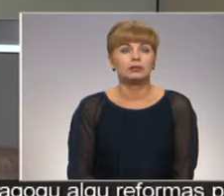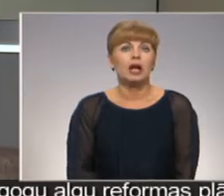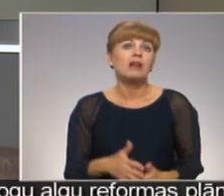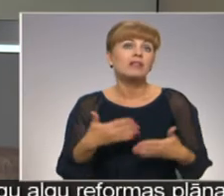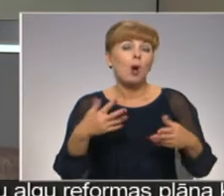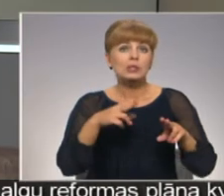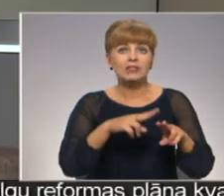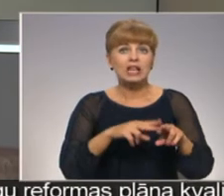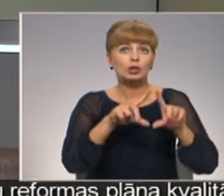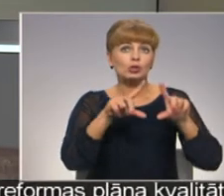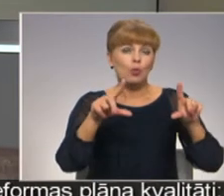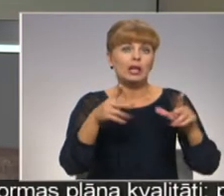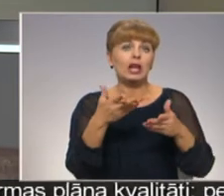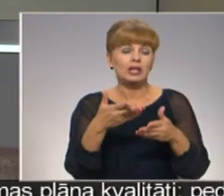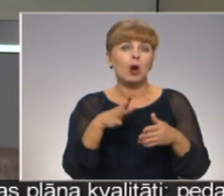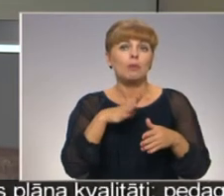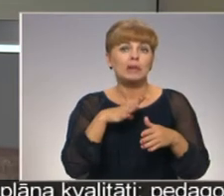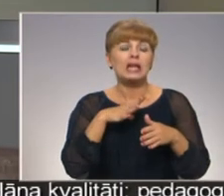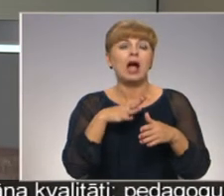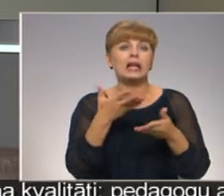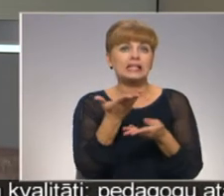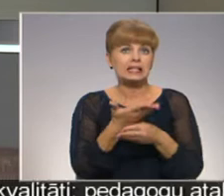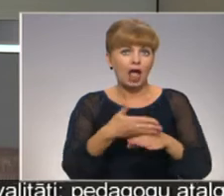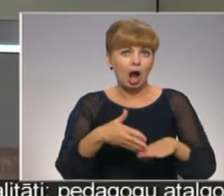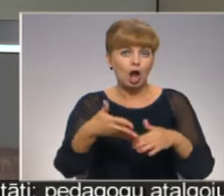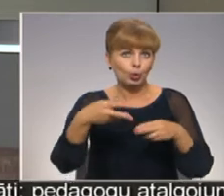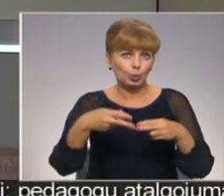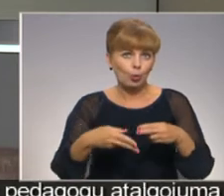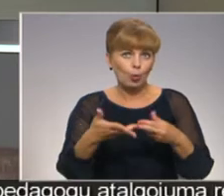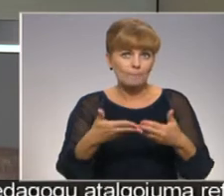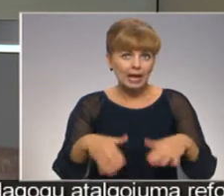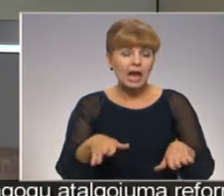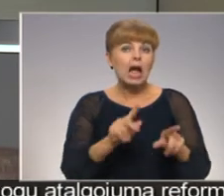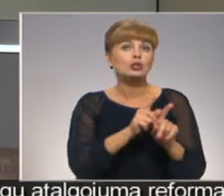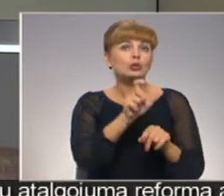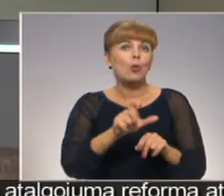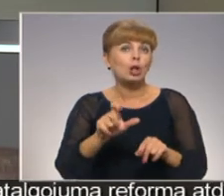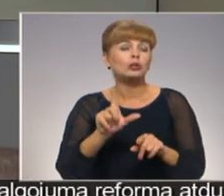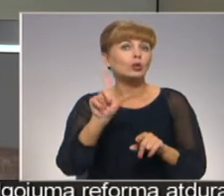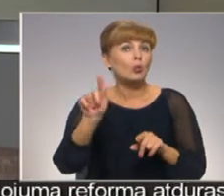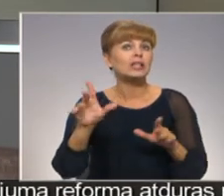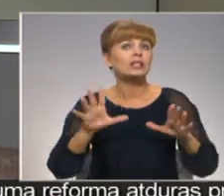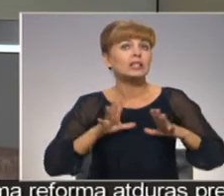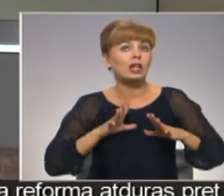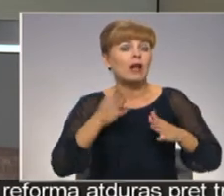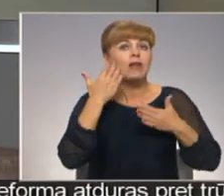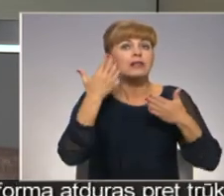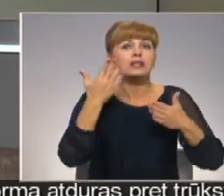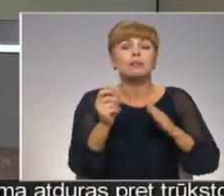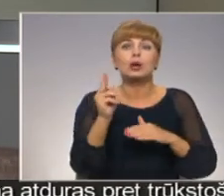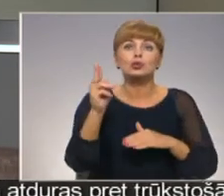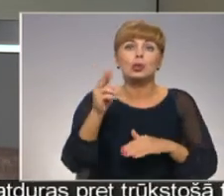Daudzviet skolās aizvadīti izlaidumu un pedagogi dodas atvainājumā ar neziņu par solīto algu reformu. Grūbiņas novadā ir